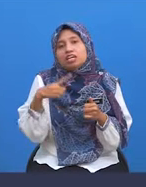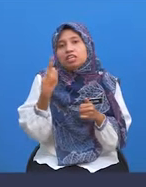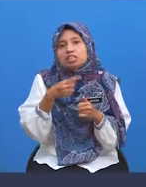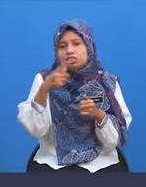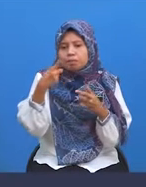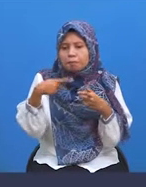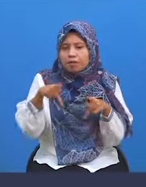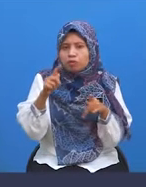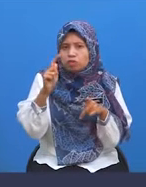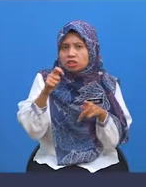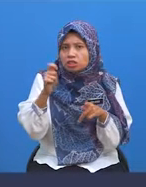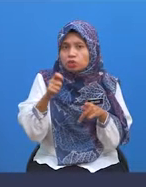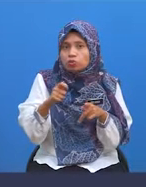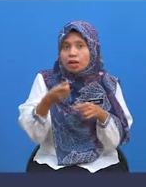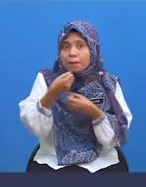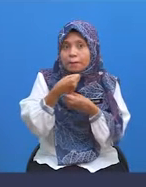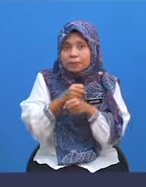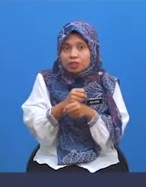bentuk graf kita dulu.